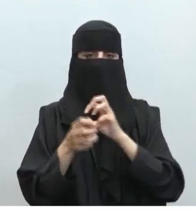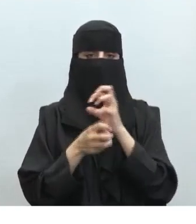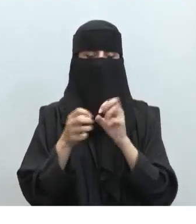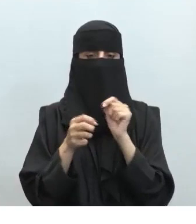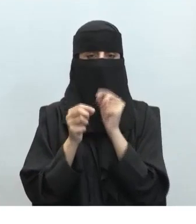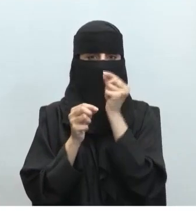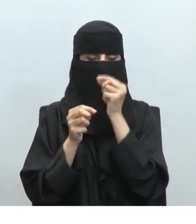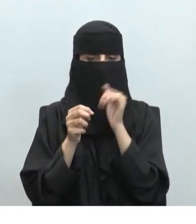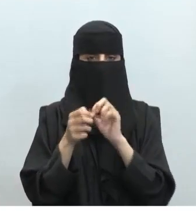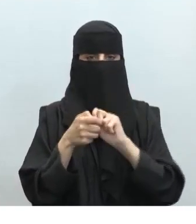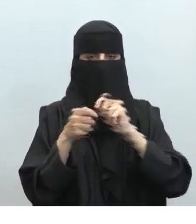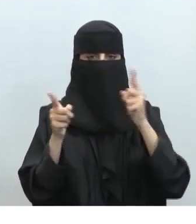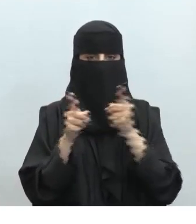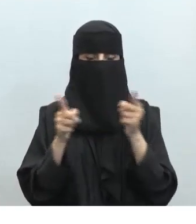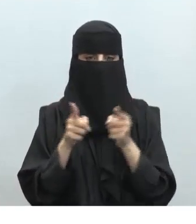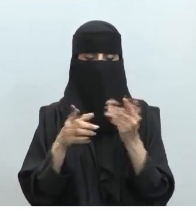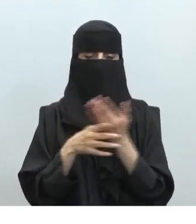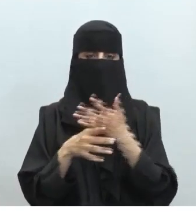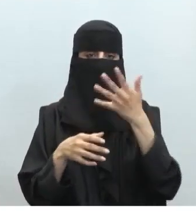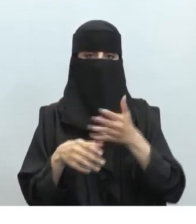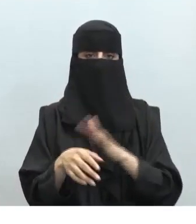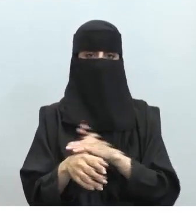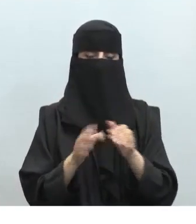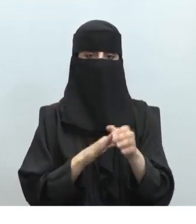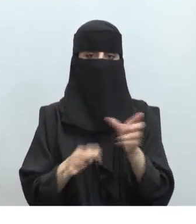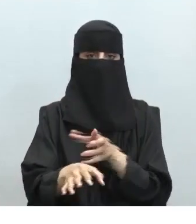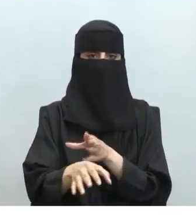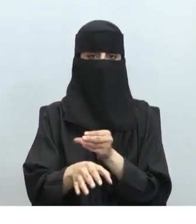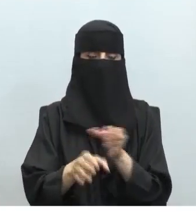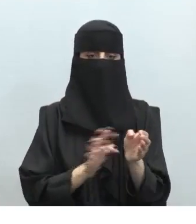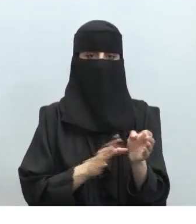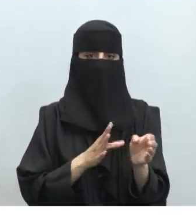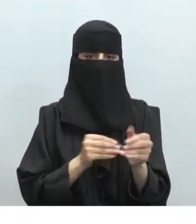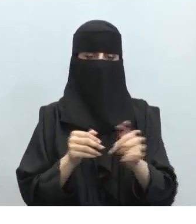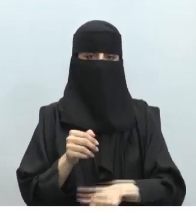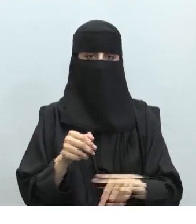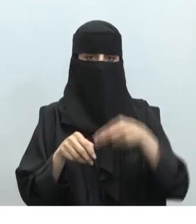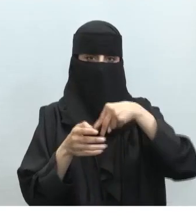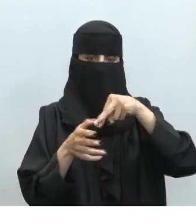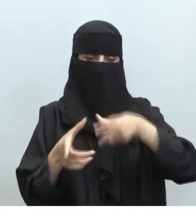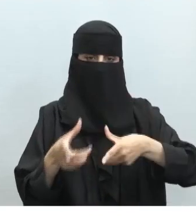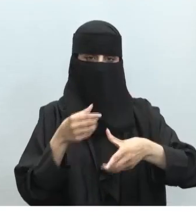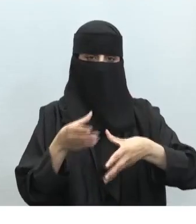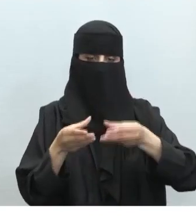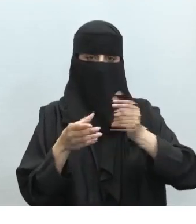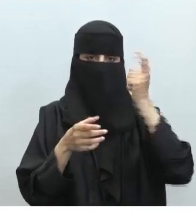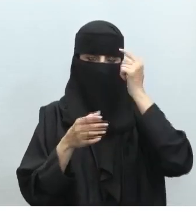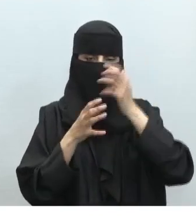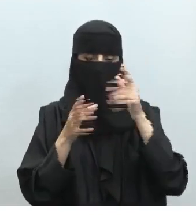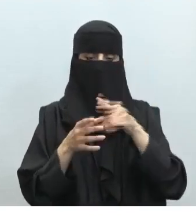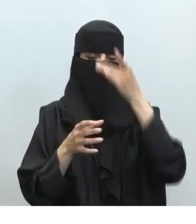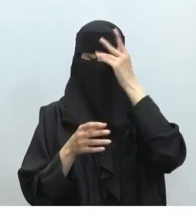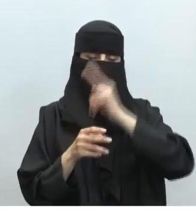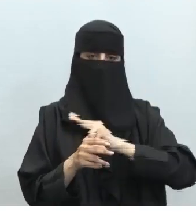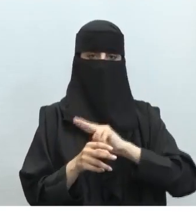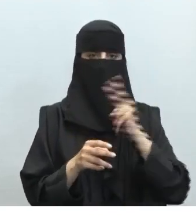نشاهدهم باذرع وسيقان قصيره كذلك يبرز الراس كبير لا يوجد شفاء ولا علاج الا باذن الله ومثل ما ذكرنا هذا المرض مختلف تماما